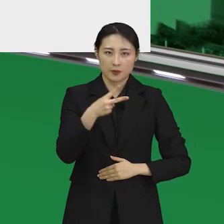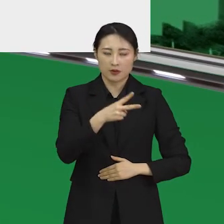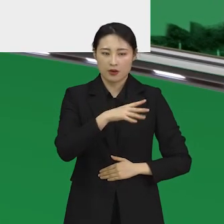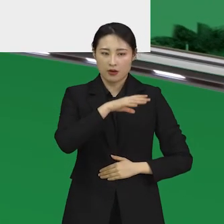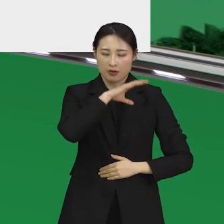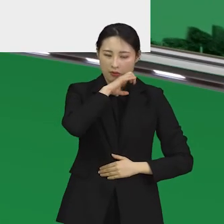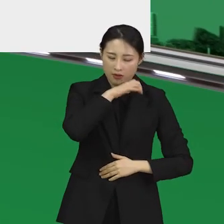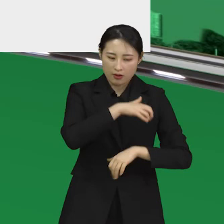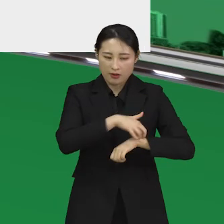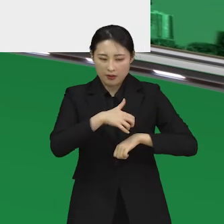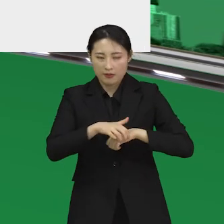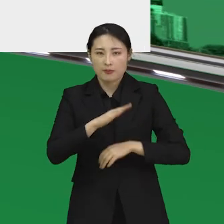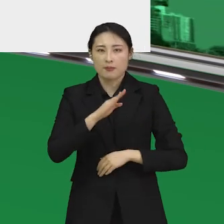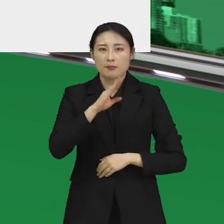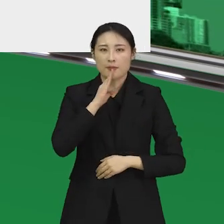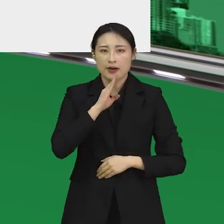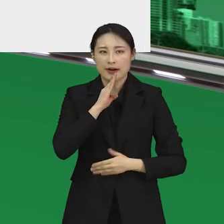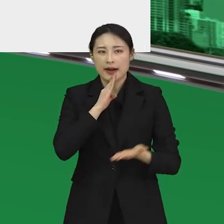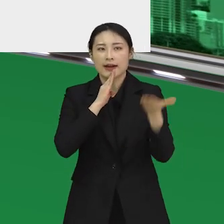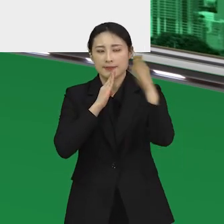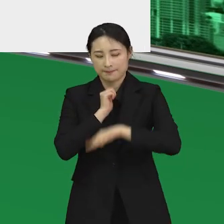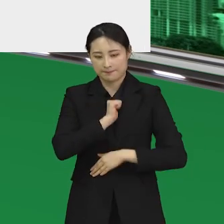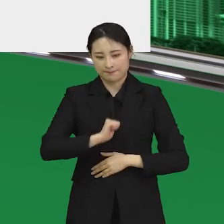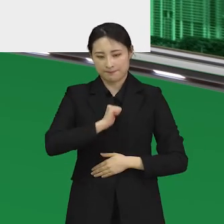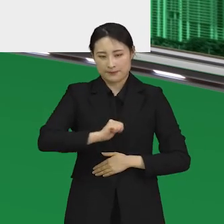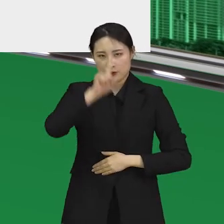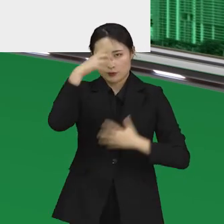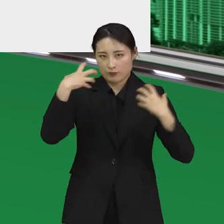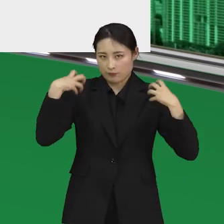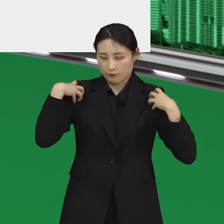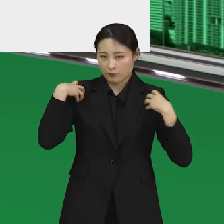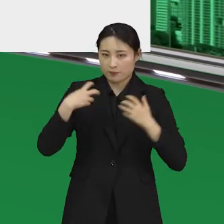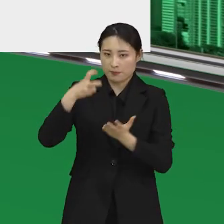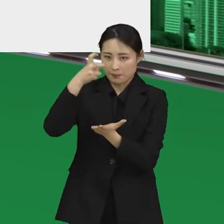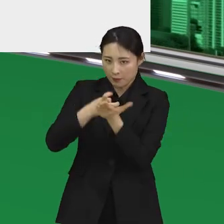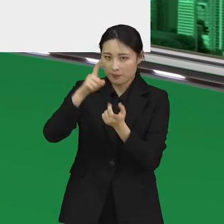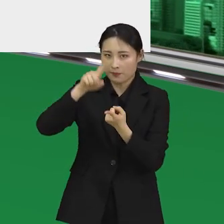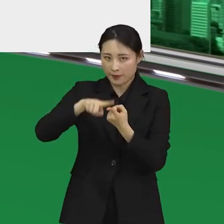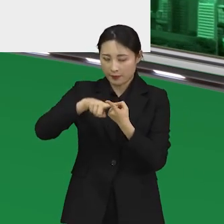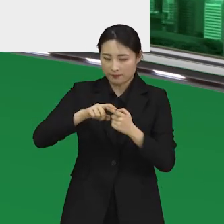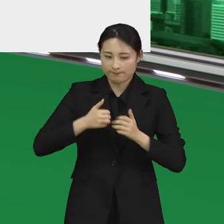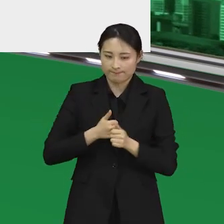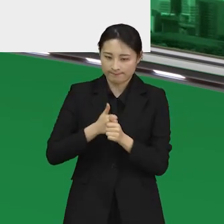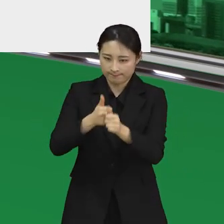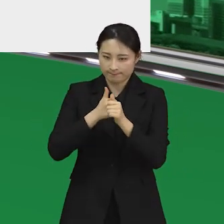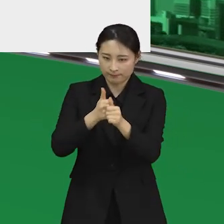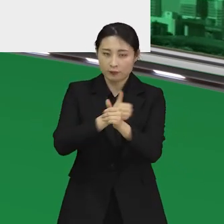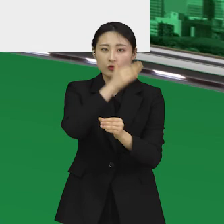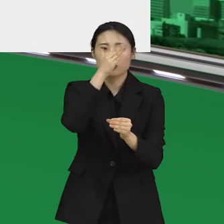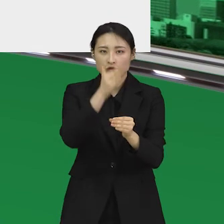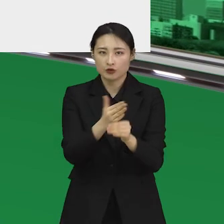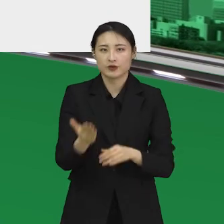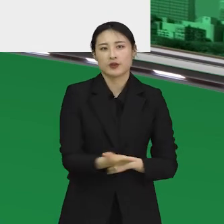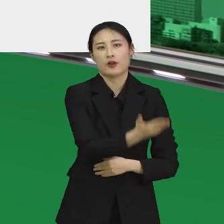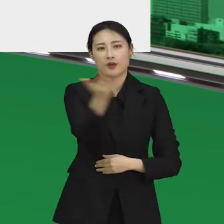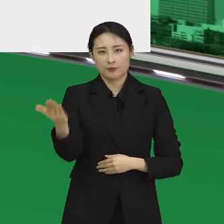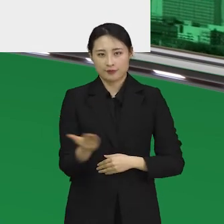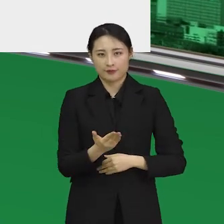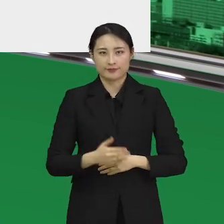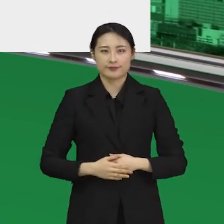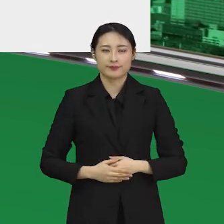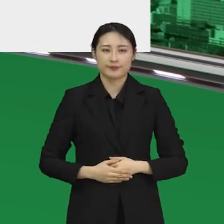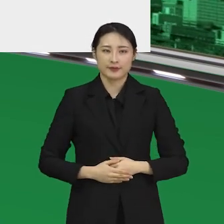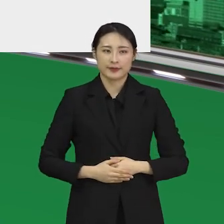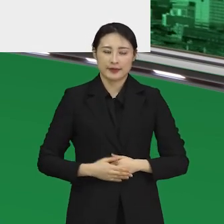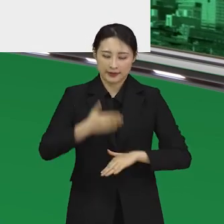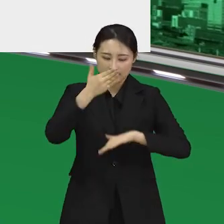어려움을 무릅쓰고 묵묵히 정부 시책에 따라주시며 높은 시민의식을 보여주고 계신 국민 여러분께도